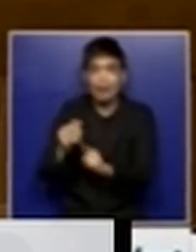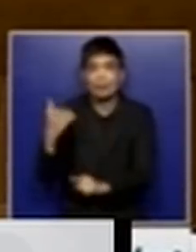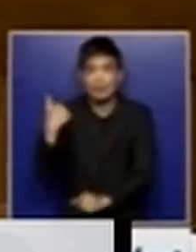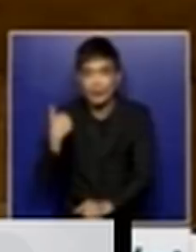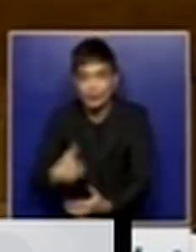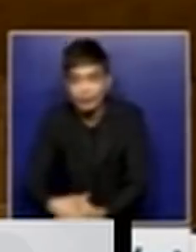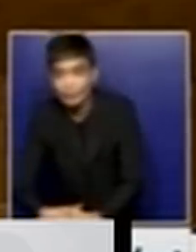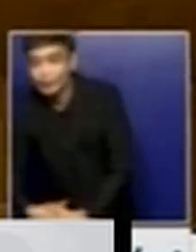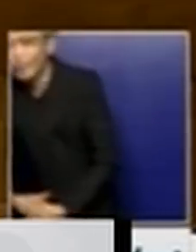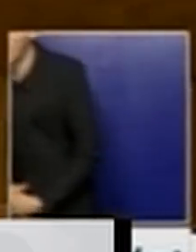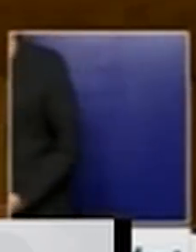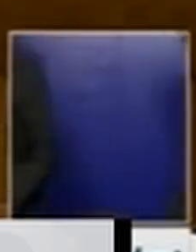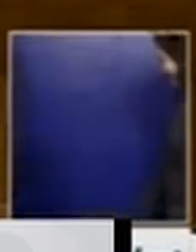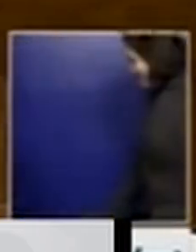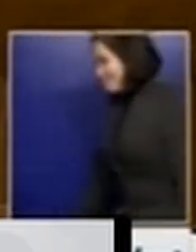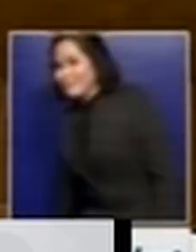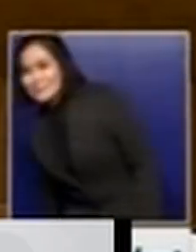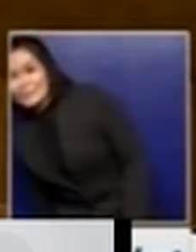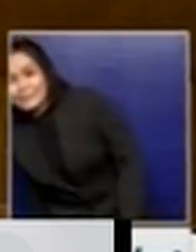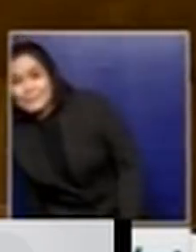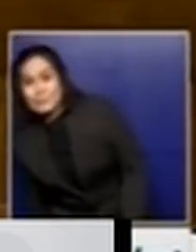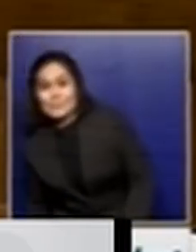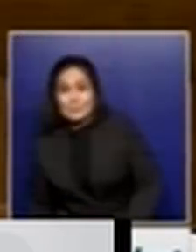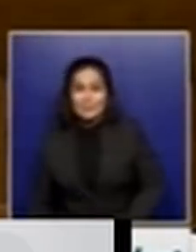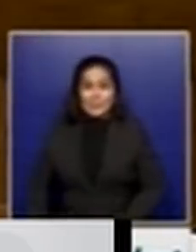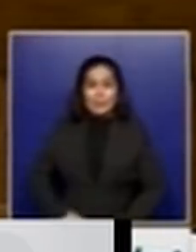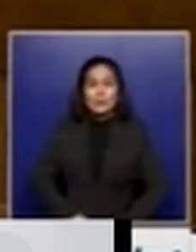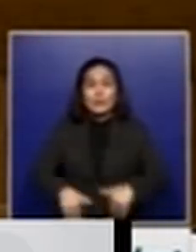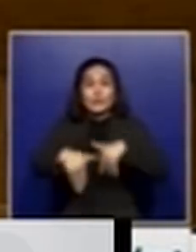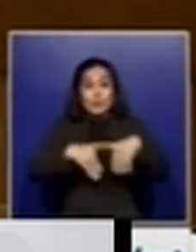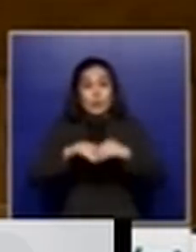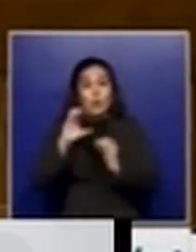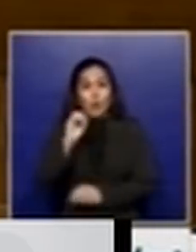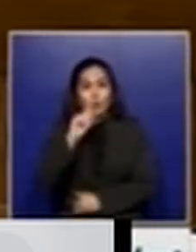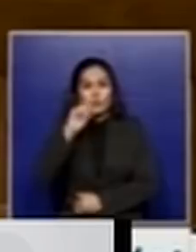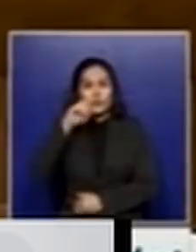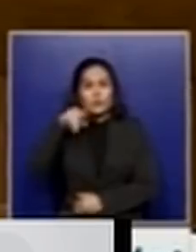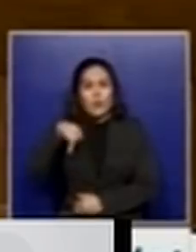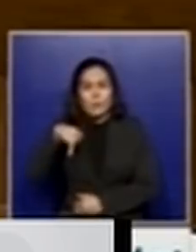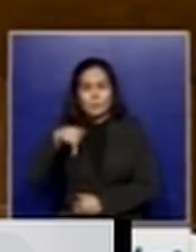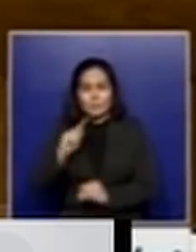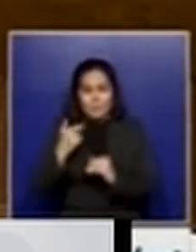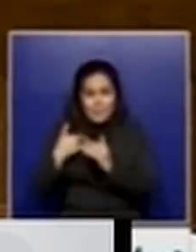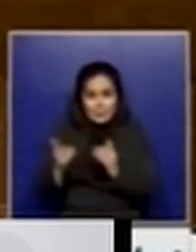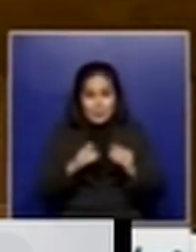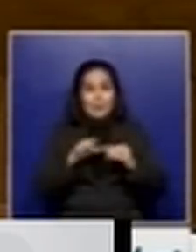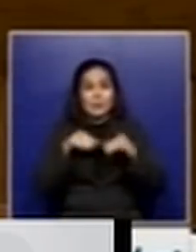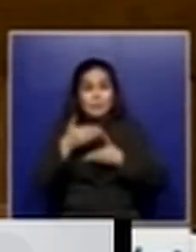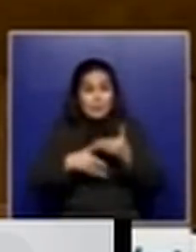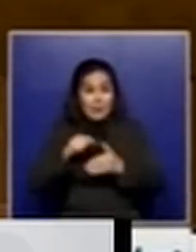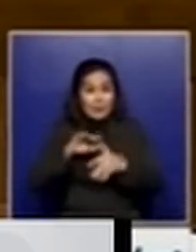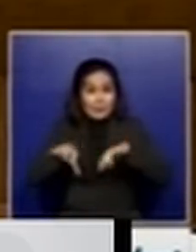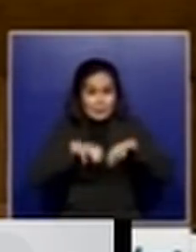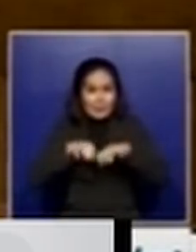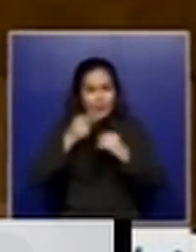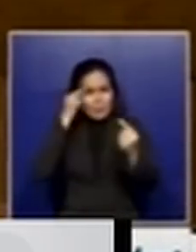ใช่มั้ยฮะโดยเฉพาะโควิดกำลังระบาดหนักไม่เหมาะที่จะเลือกตั้งและหาเสียงพลเอกประยุทธ์เป็นชายชาติทหารสูงมากไม่ใช่คน